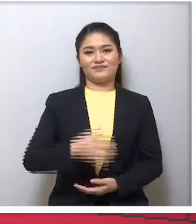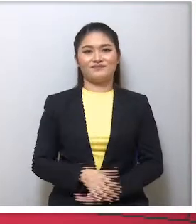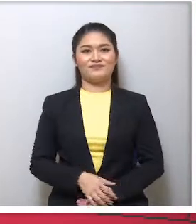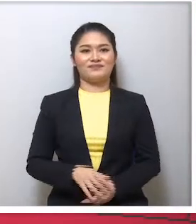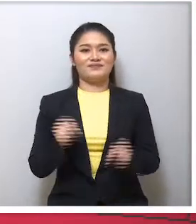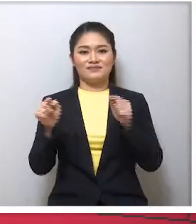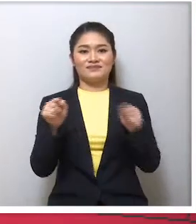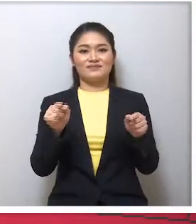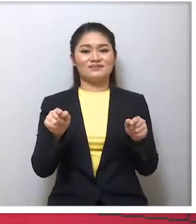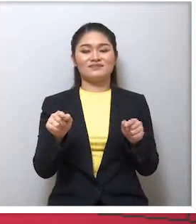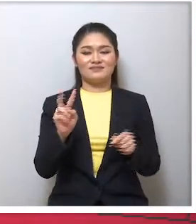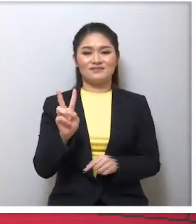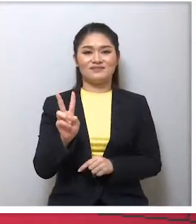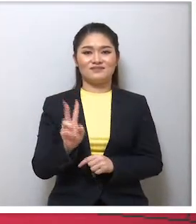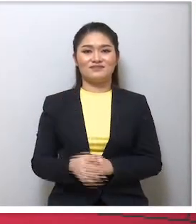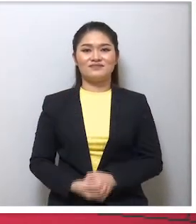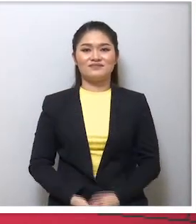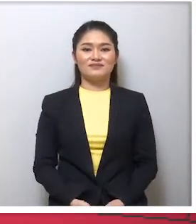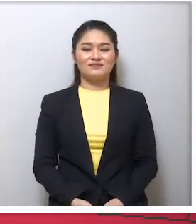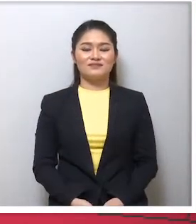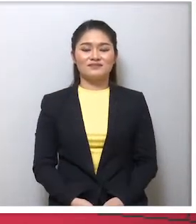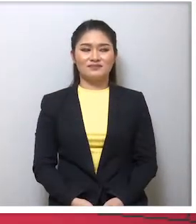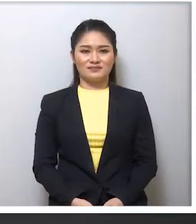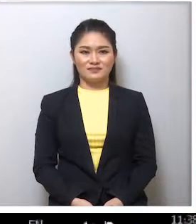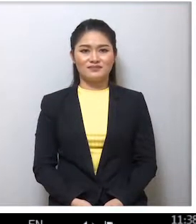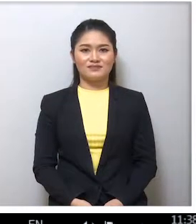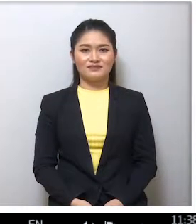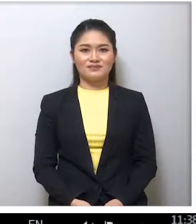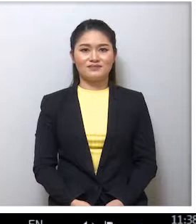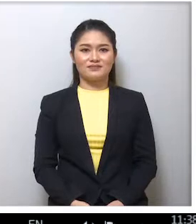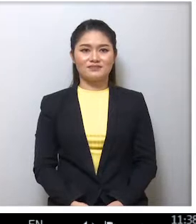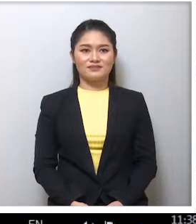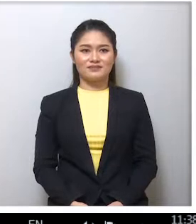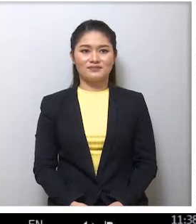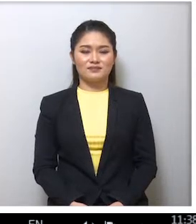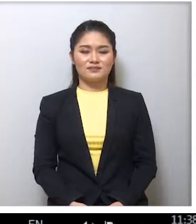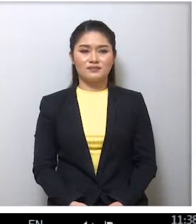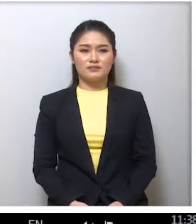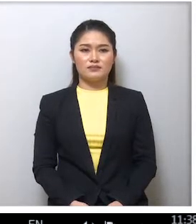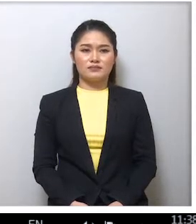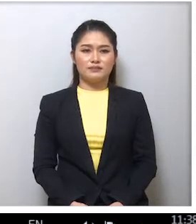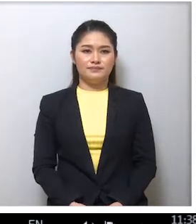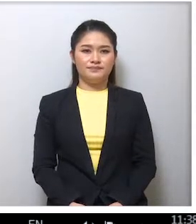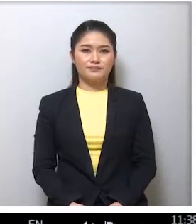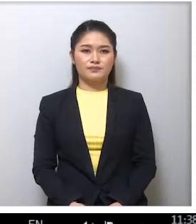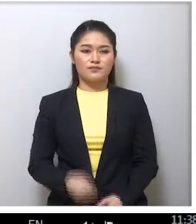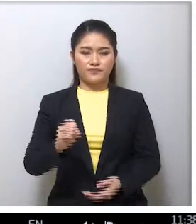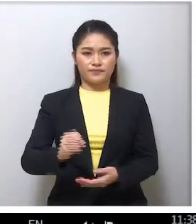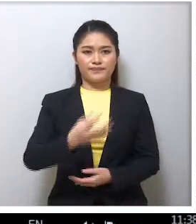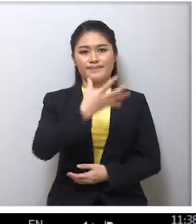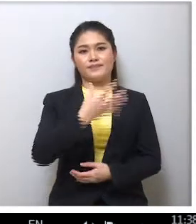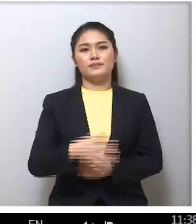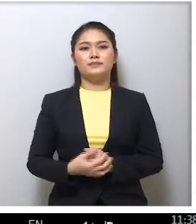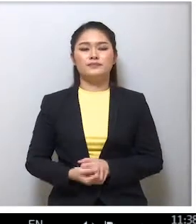ดอยู่2ที่นะครับกด assign แล้วกดโชว์กดโชว์นะครับ